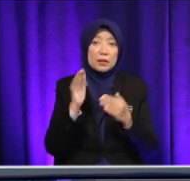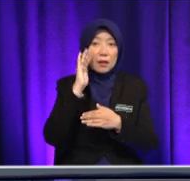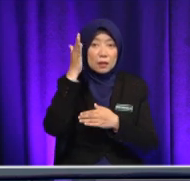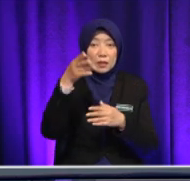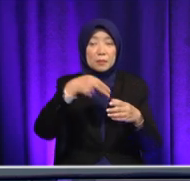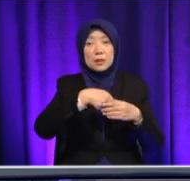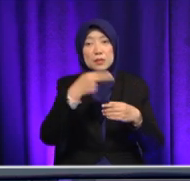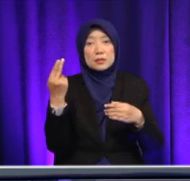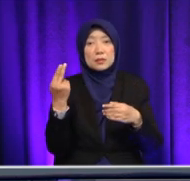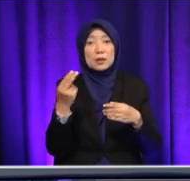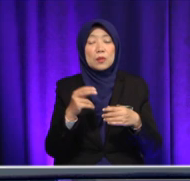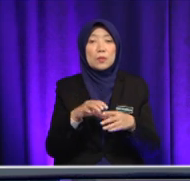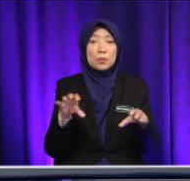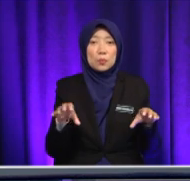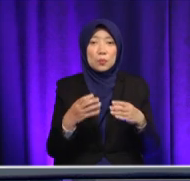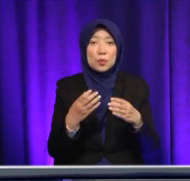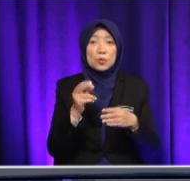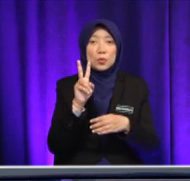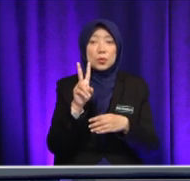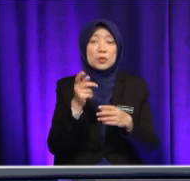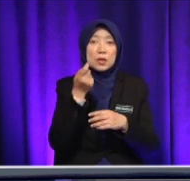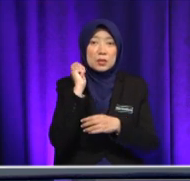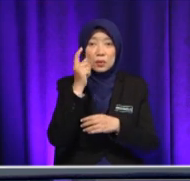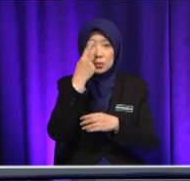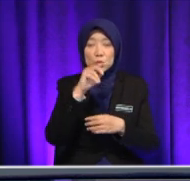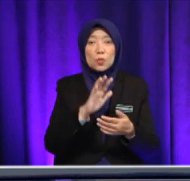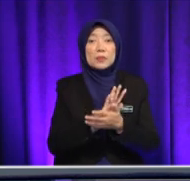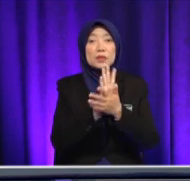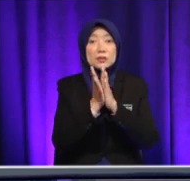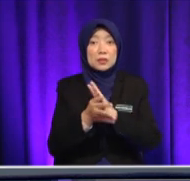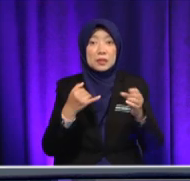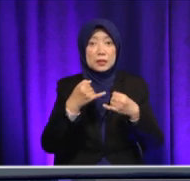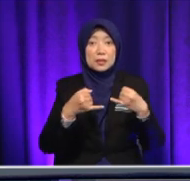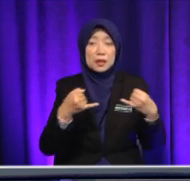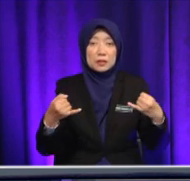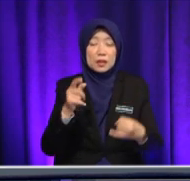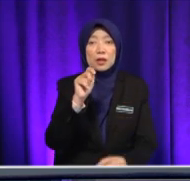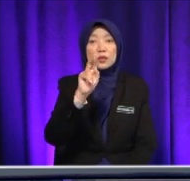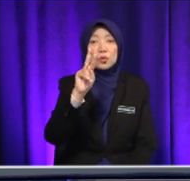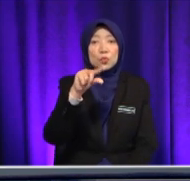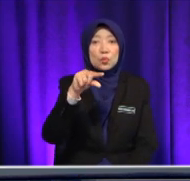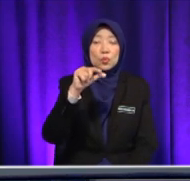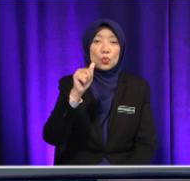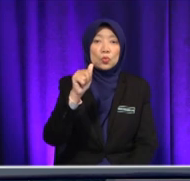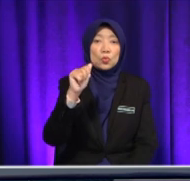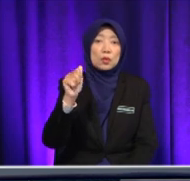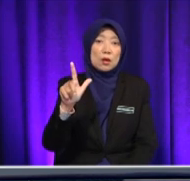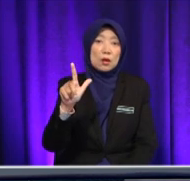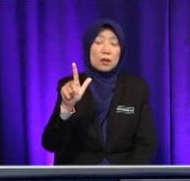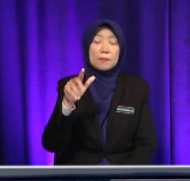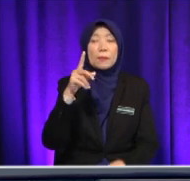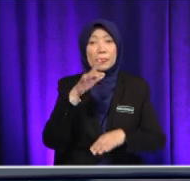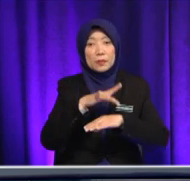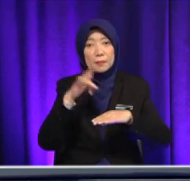mengasingkan ataupun membuang ikatan ganda dua tadi untuk menjadikan ikatan tunggal satu je. Itu yang kita kenali